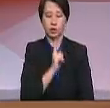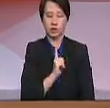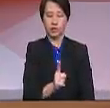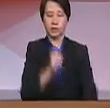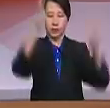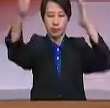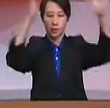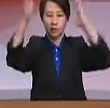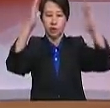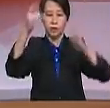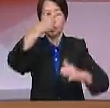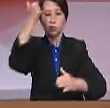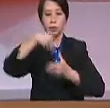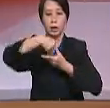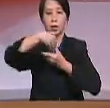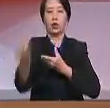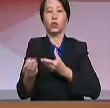sendiri mengeluarkan